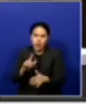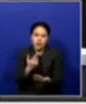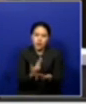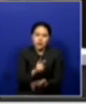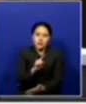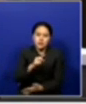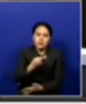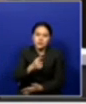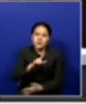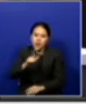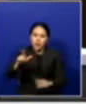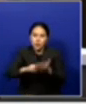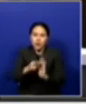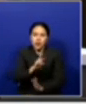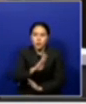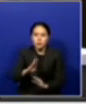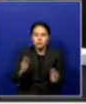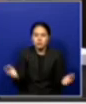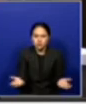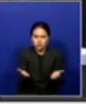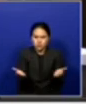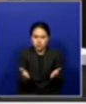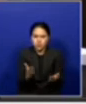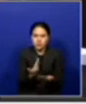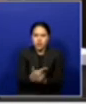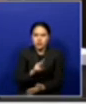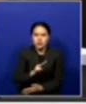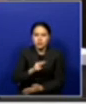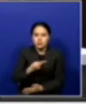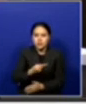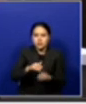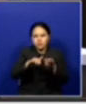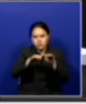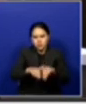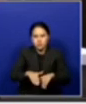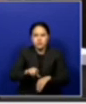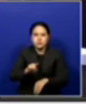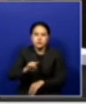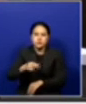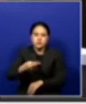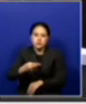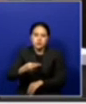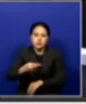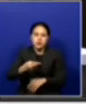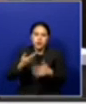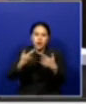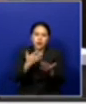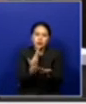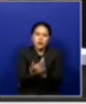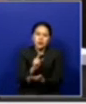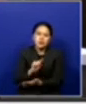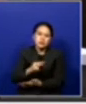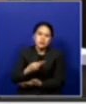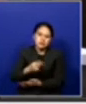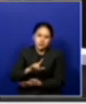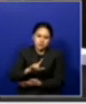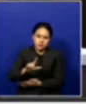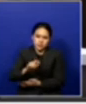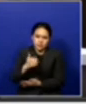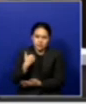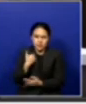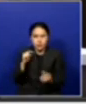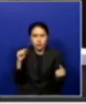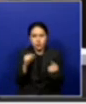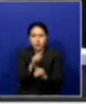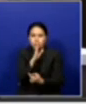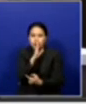งนี้จาก 20,000 ปรับเหลือ 10,000 อีก 10,000 ล้านเอาไว้เผื่อเกิด